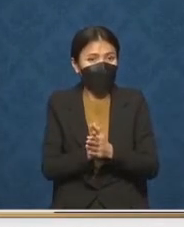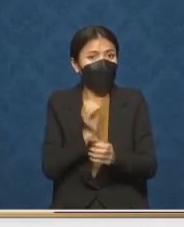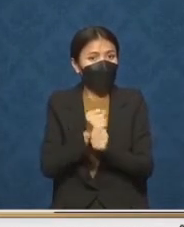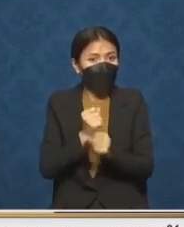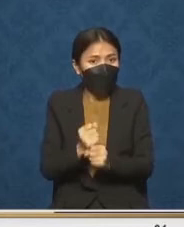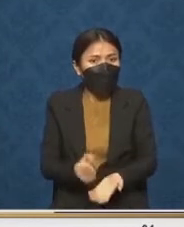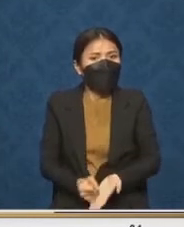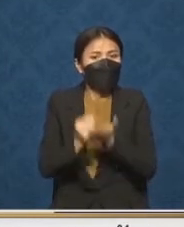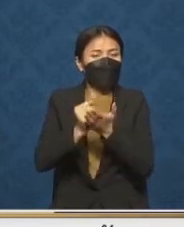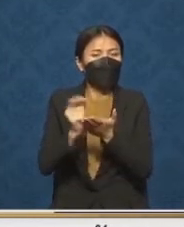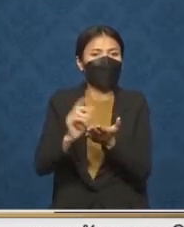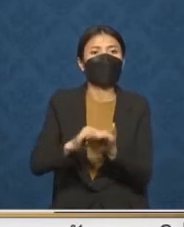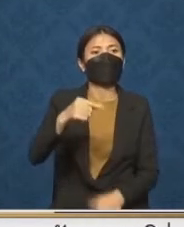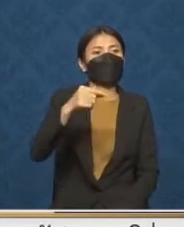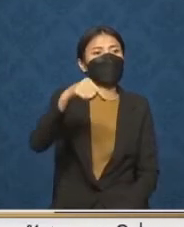รเพิ่มขึ้นถึง